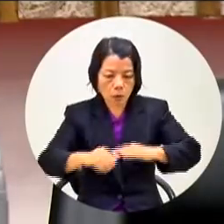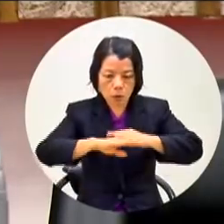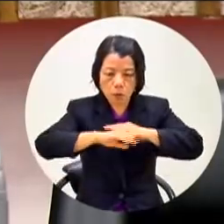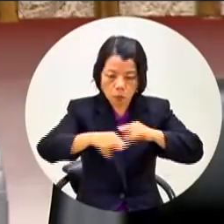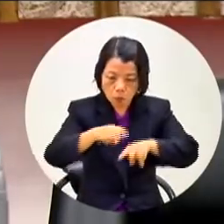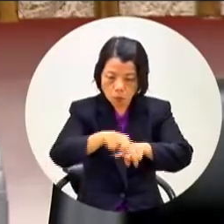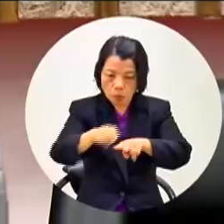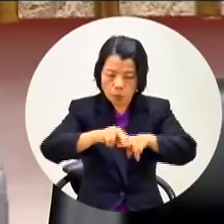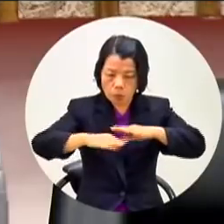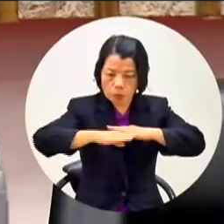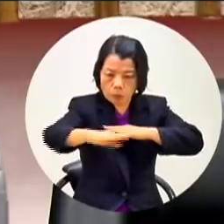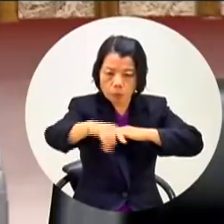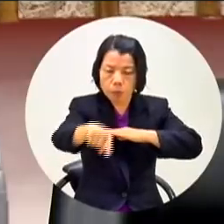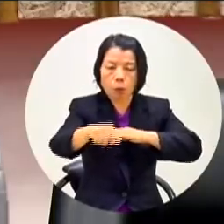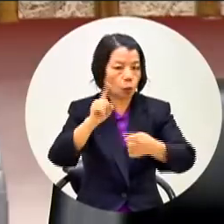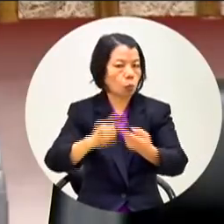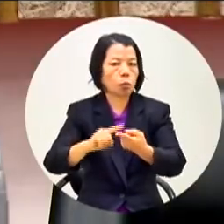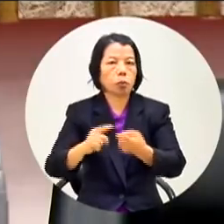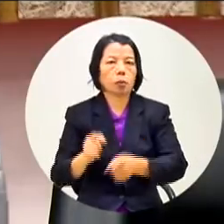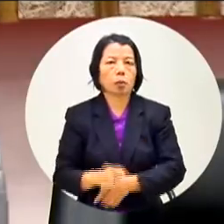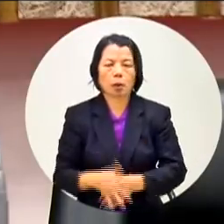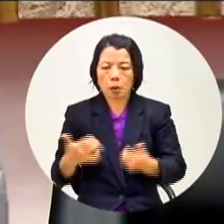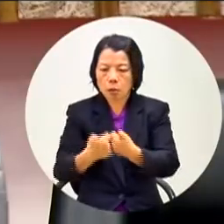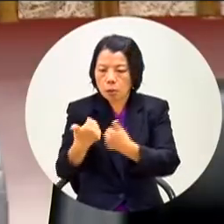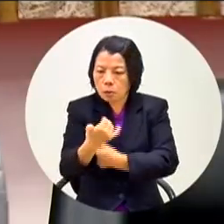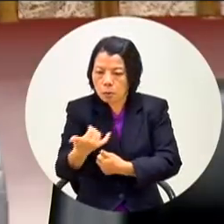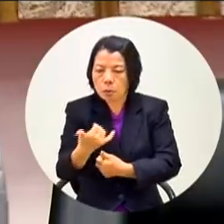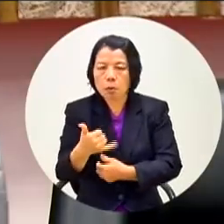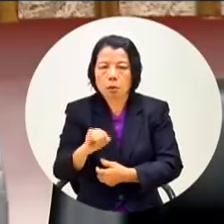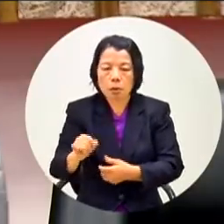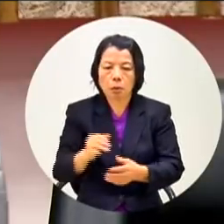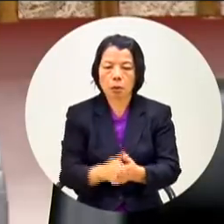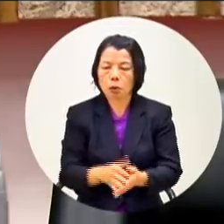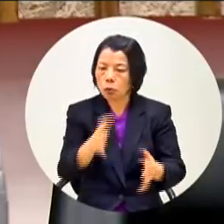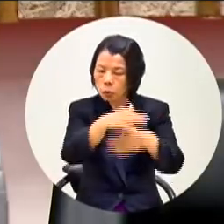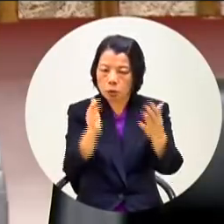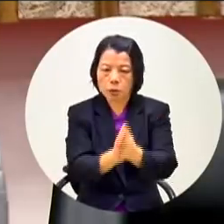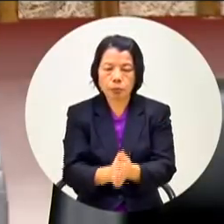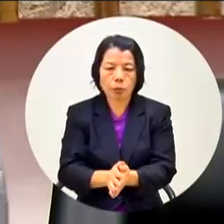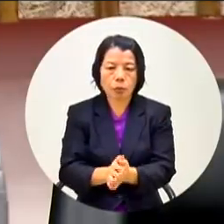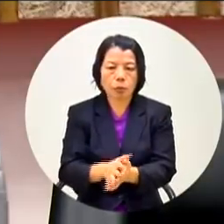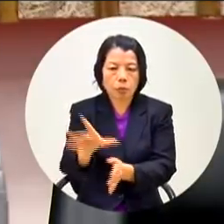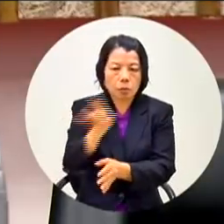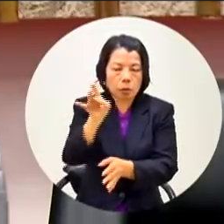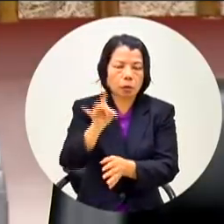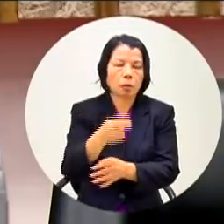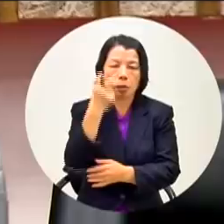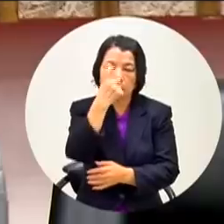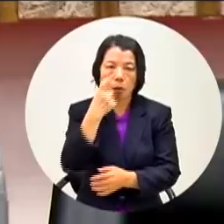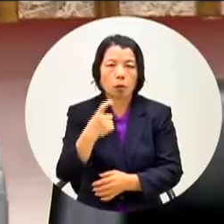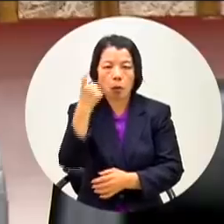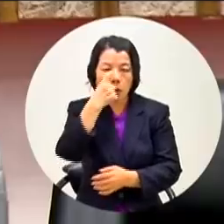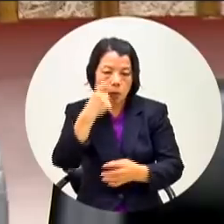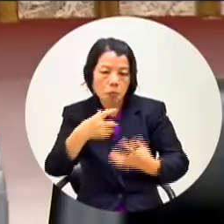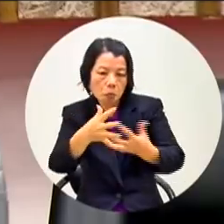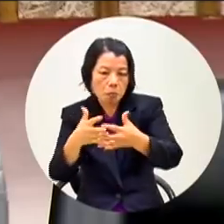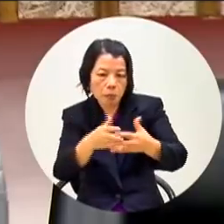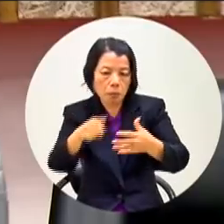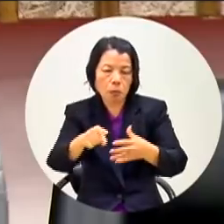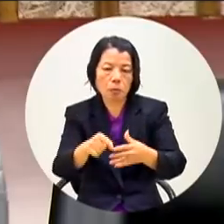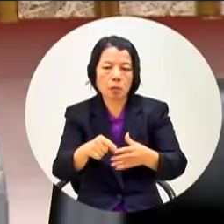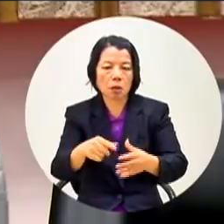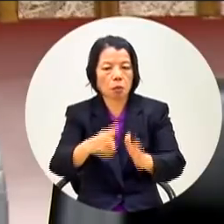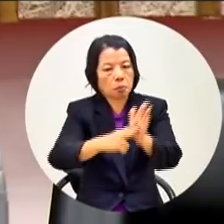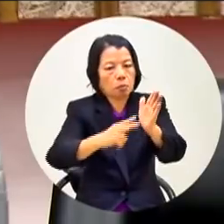呢经常在举一些欧美国家为例来支持轻轨哈。我这边也找了几个例子，欧洲的一个状况哈，包括